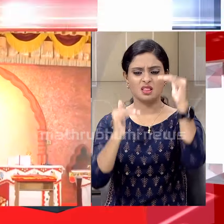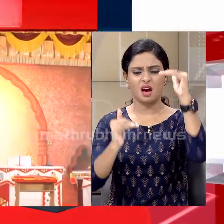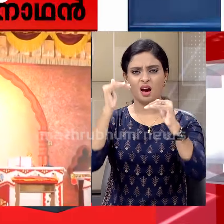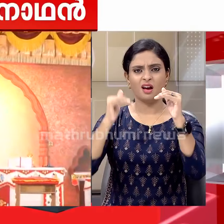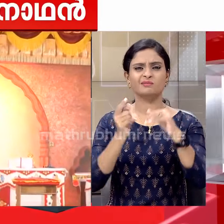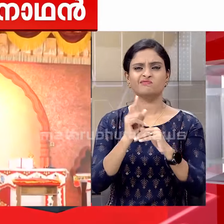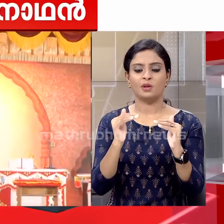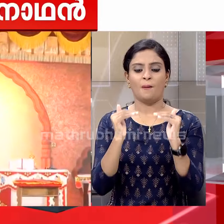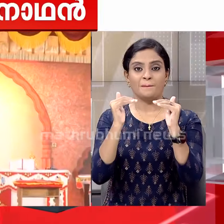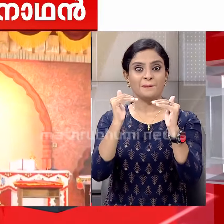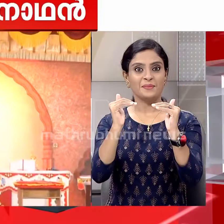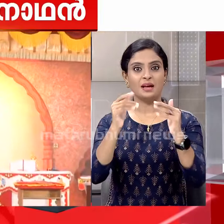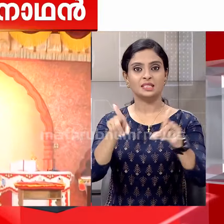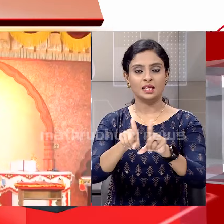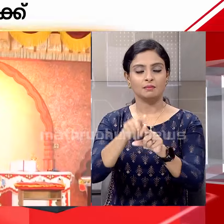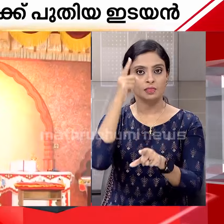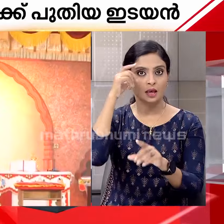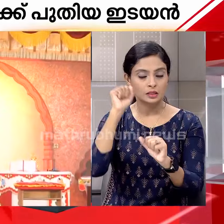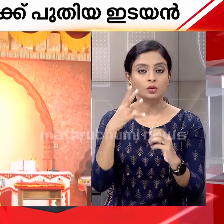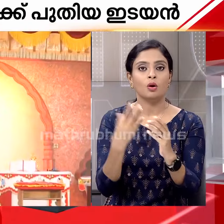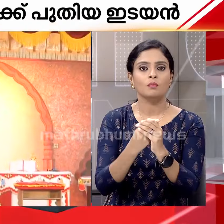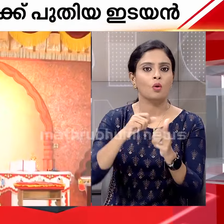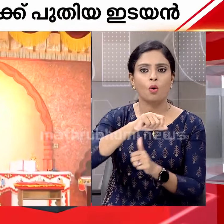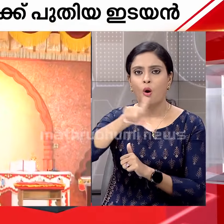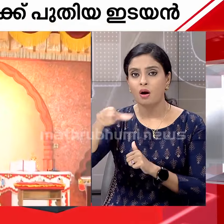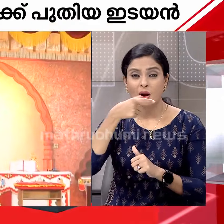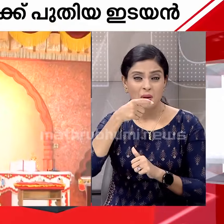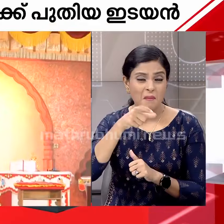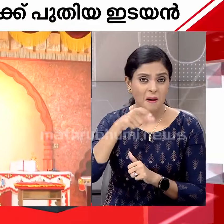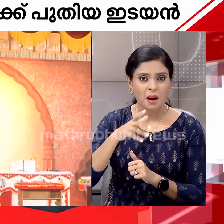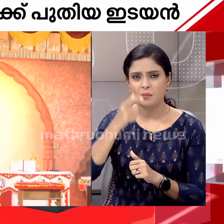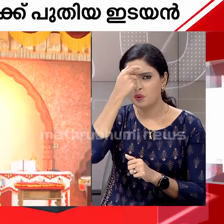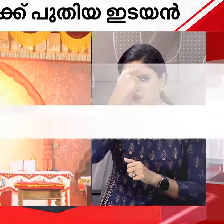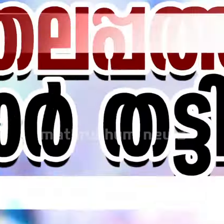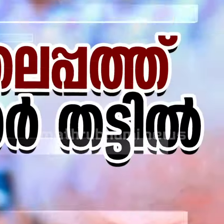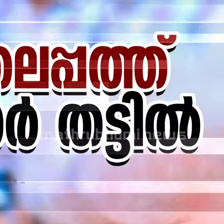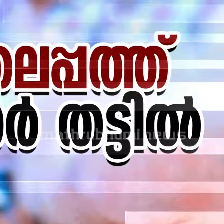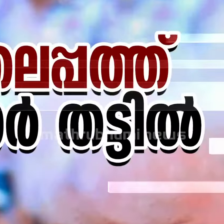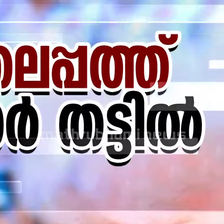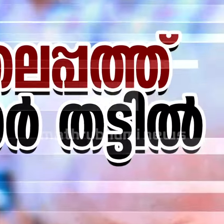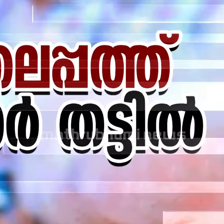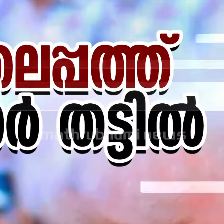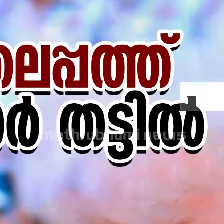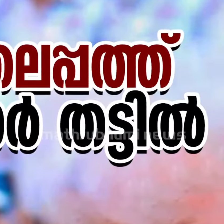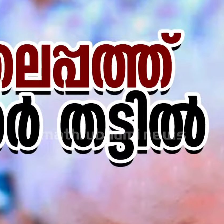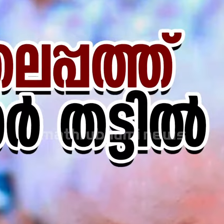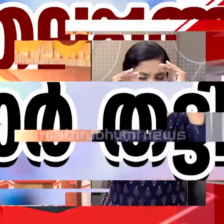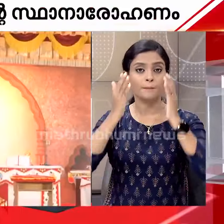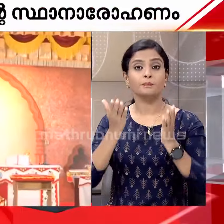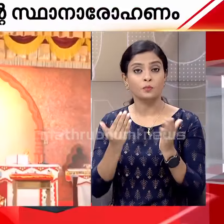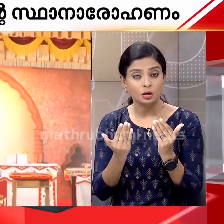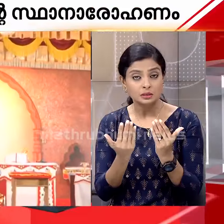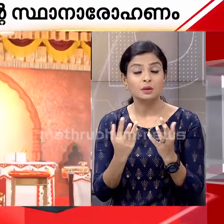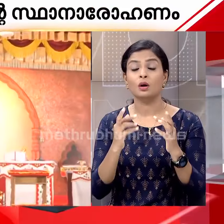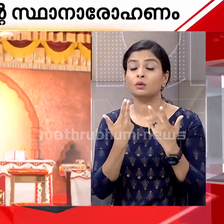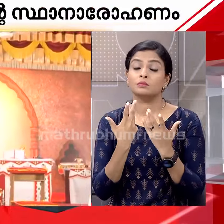കാണാനും എല്ലാവരെയും കേൾക്കാനും പ്രശ്നങ്ങൾ മനസ്സിലാക്കിക്കൊണ്ട് അത് സൗമ്യമായി പരിഹരിക്കാനും അദ്ദേഹത്തിന് കഴിയട്ടെ എന്നാണ്